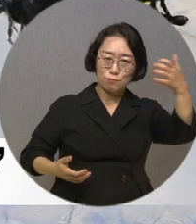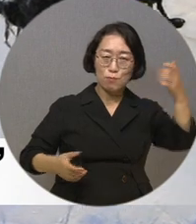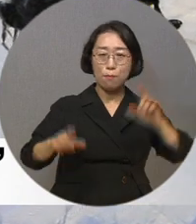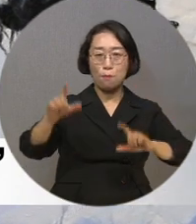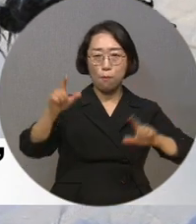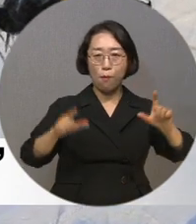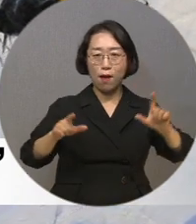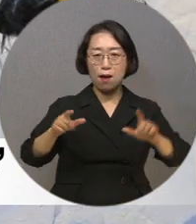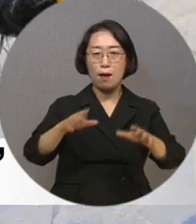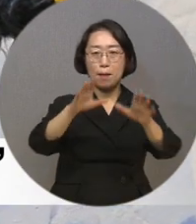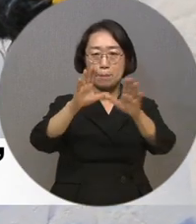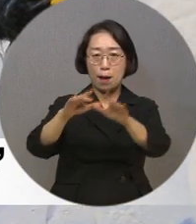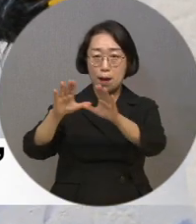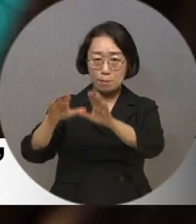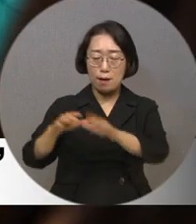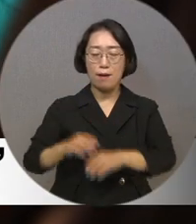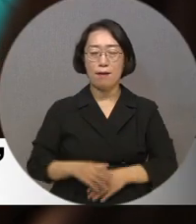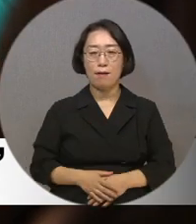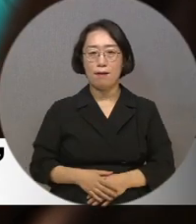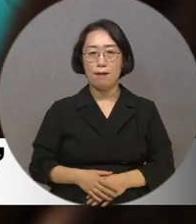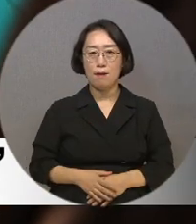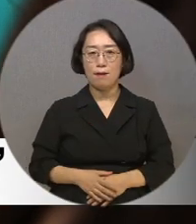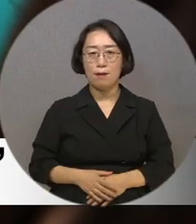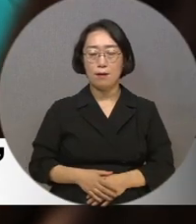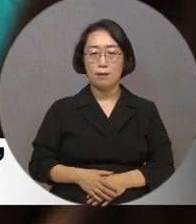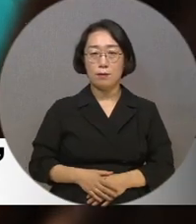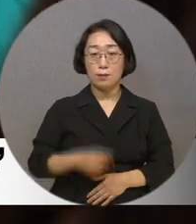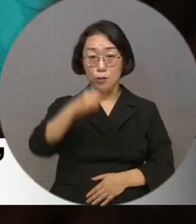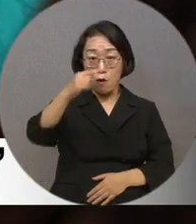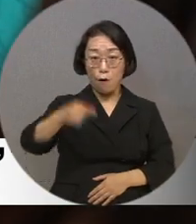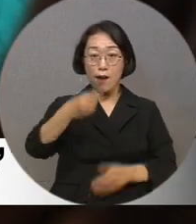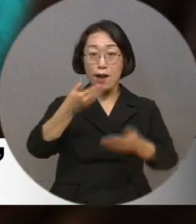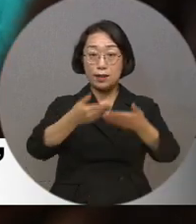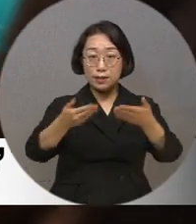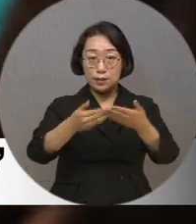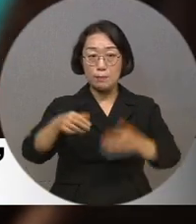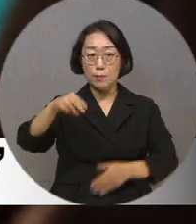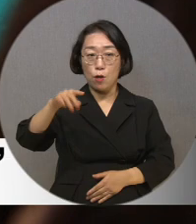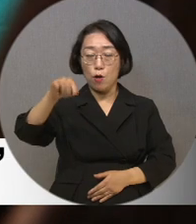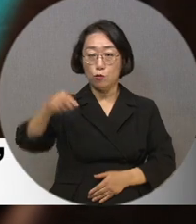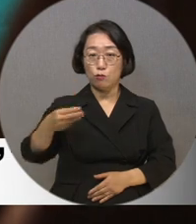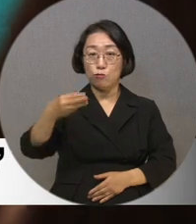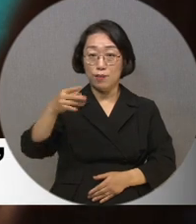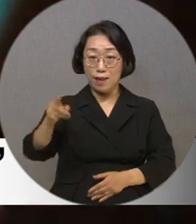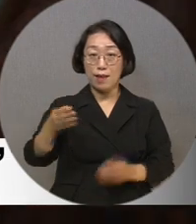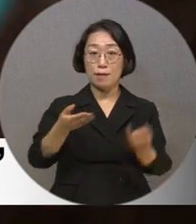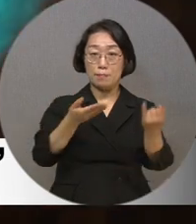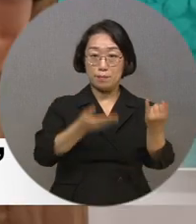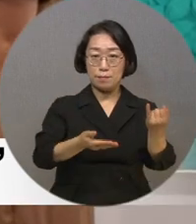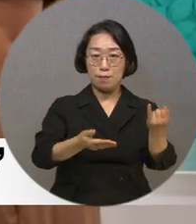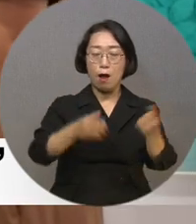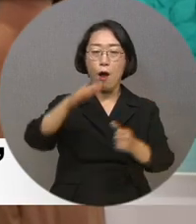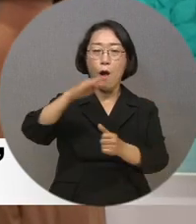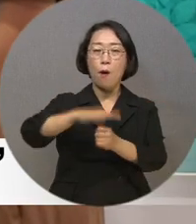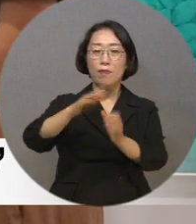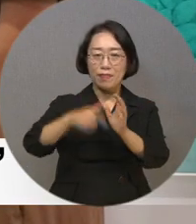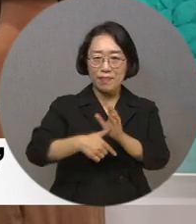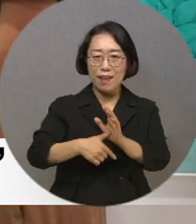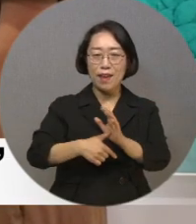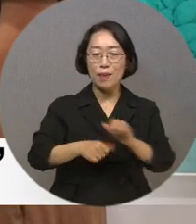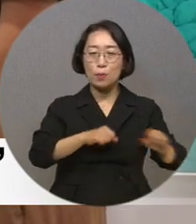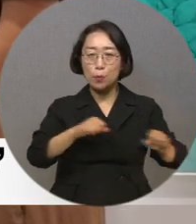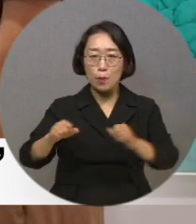춤을 춥니다. 서양화가 서순례 작가는 어릴 적 작가가 뛰어놀았던